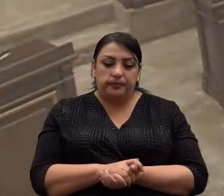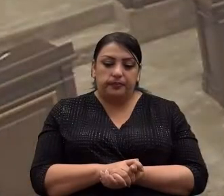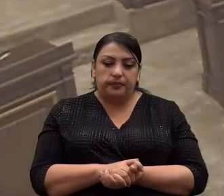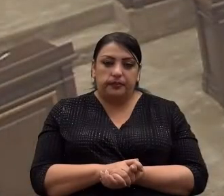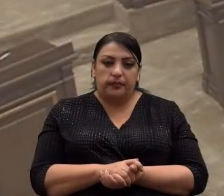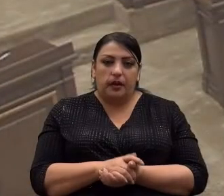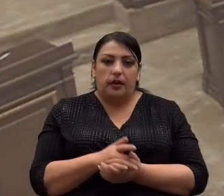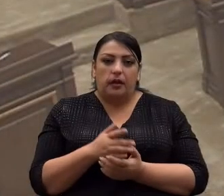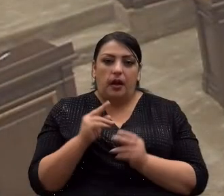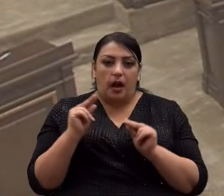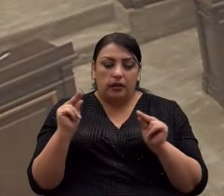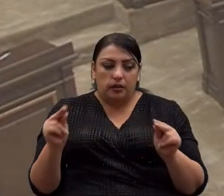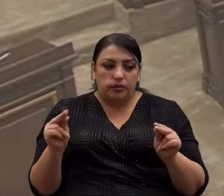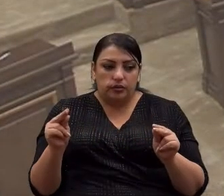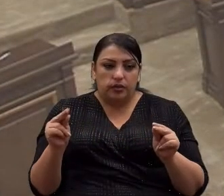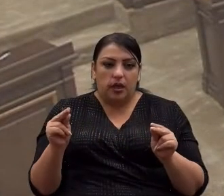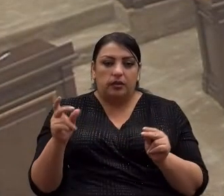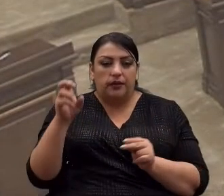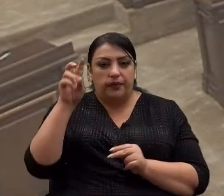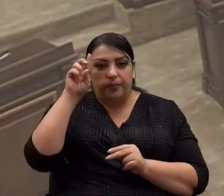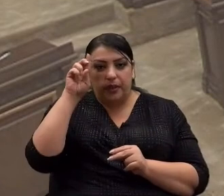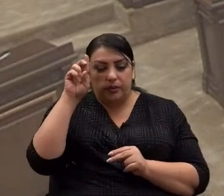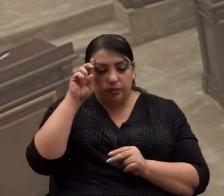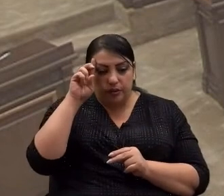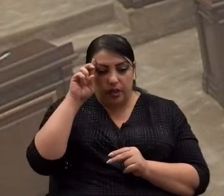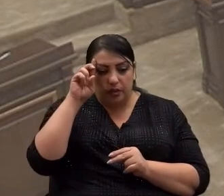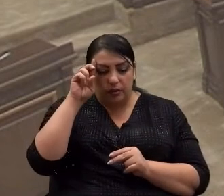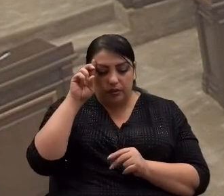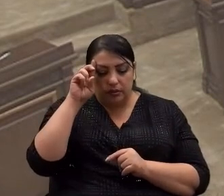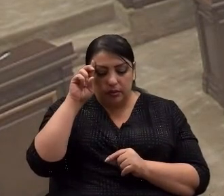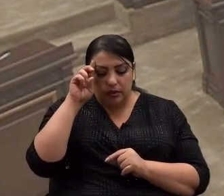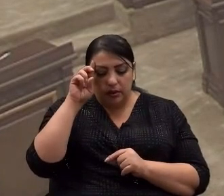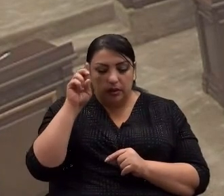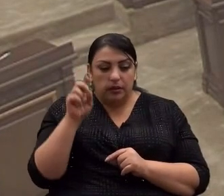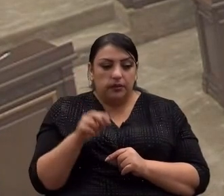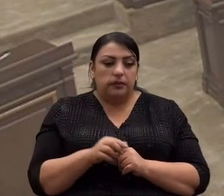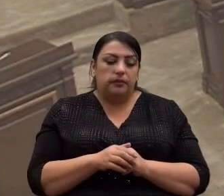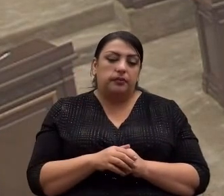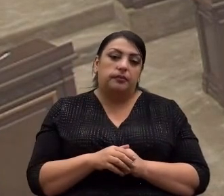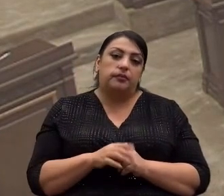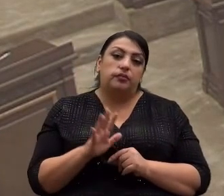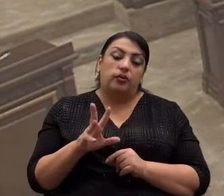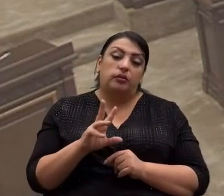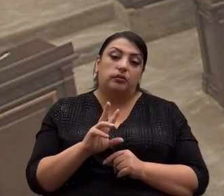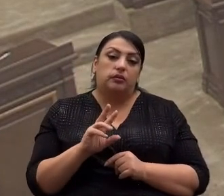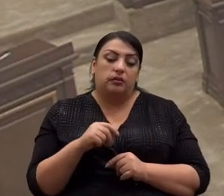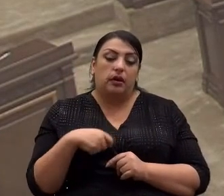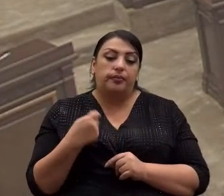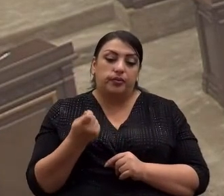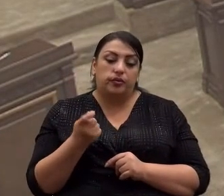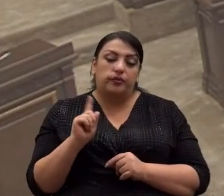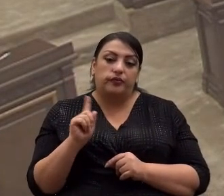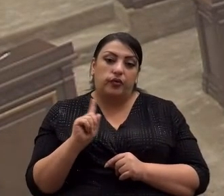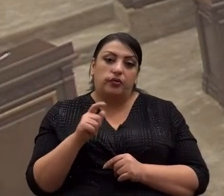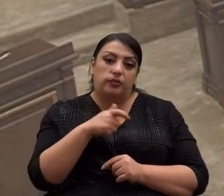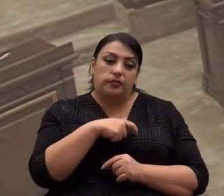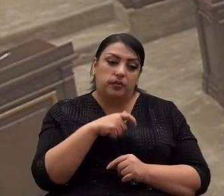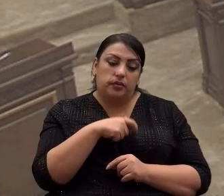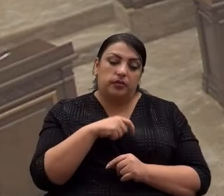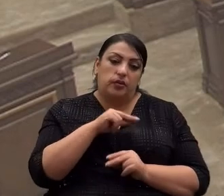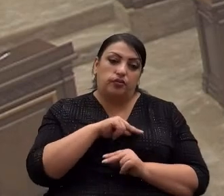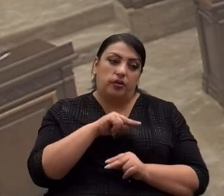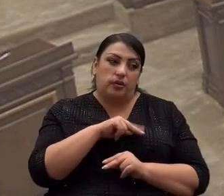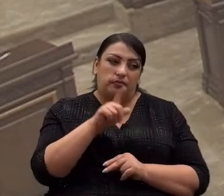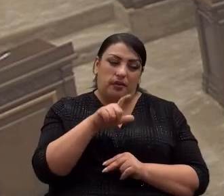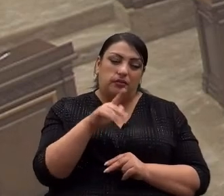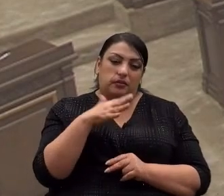անկեղծության և պետության շահը սպասարկելու նպատակով են։ Ափսոսում եմ, որ մեր ընդդիմադիր գործընկերները չմասնակցեցին,